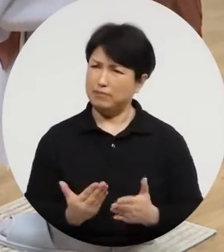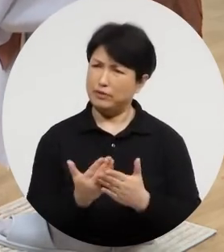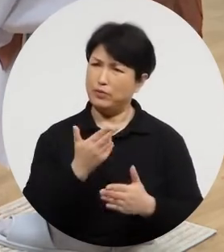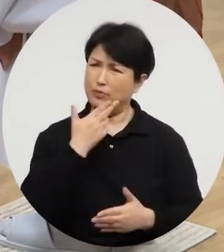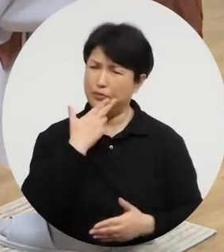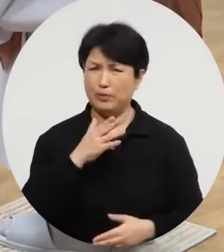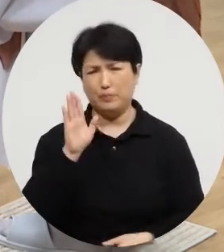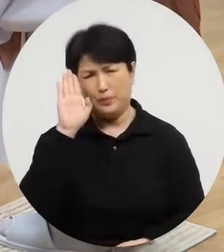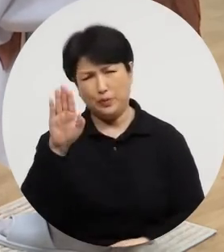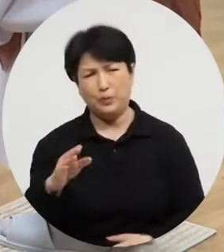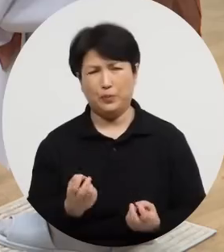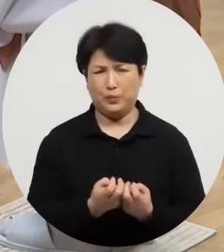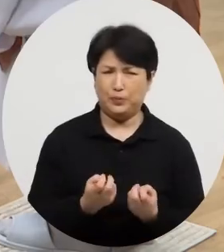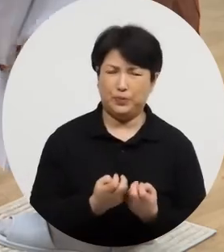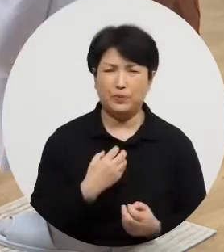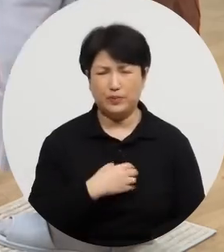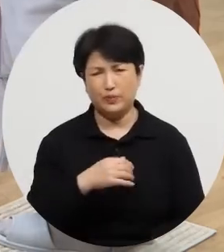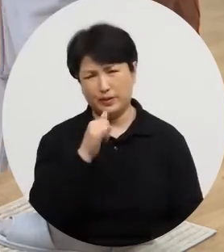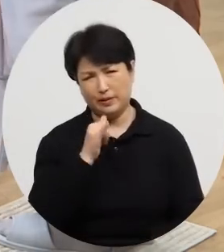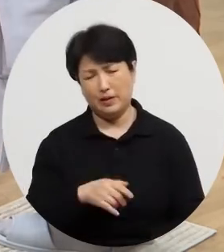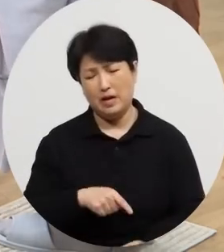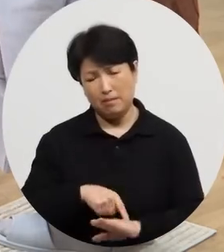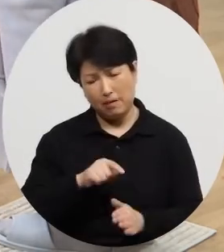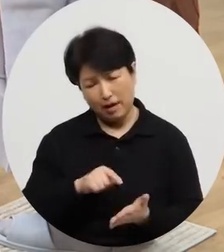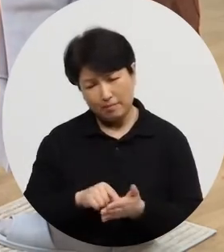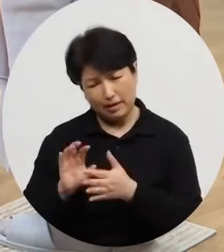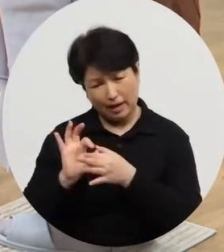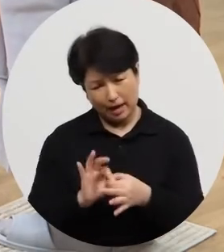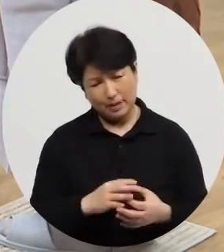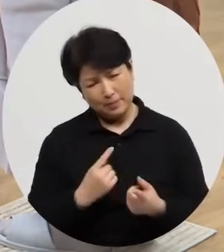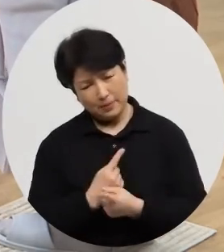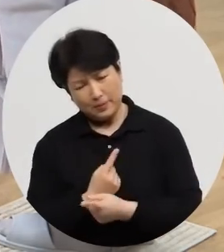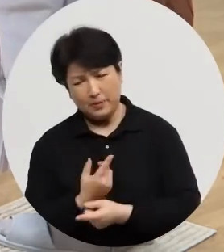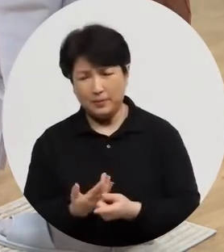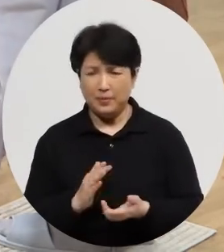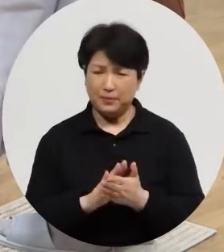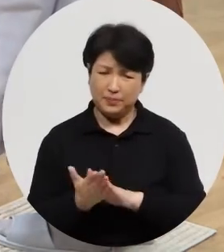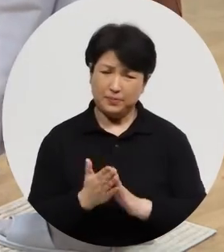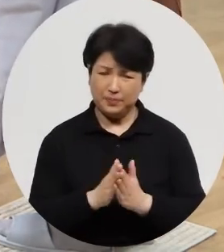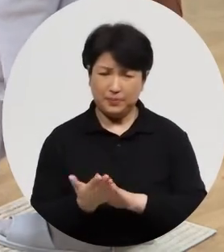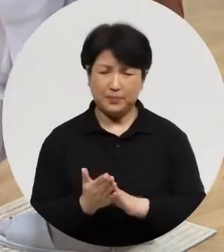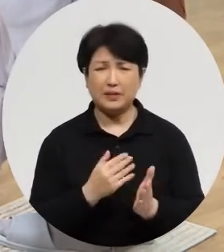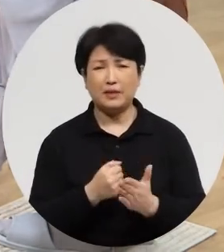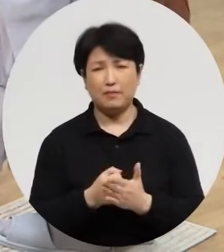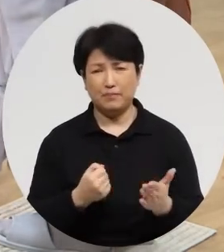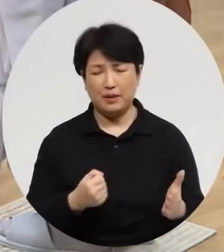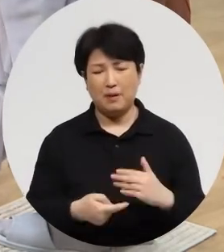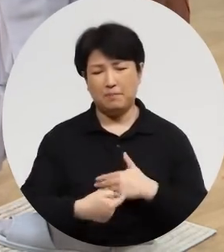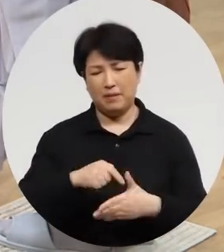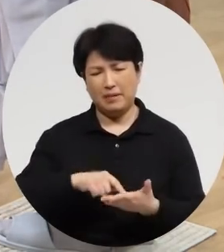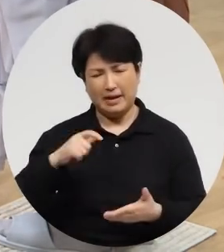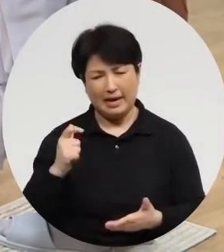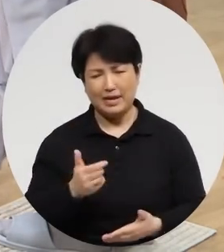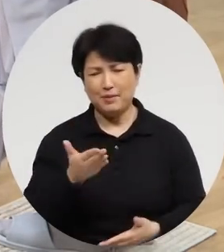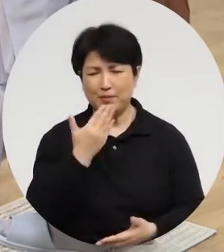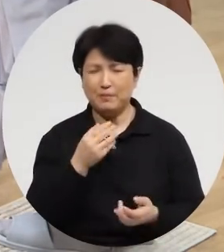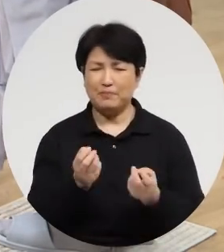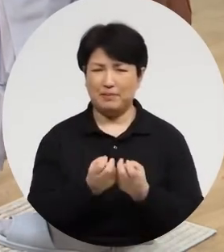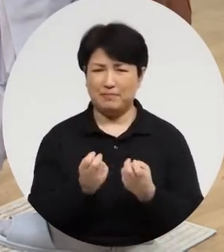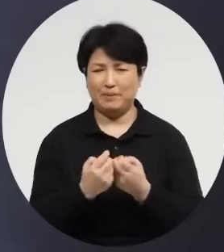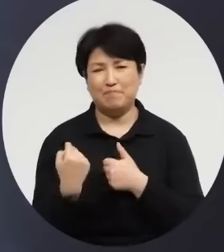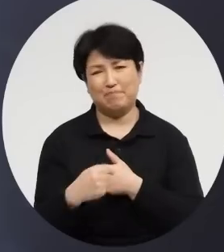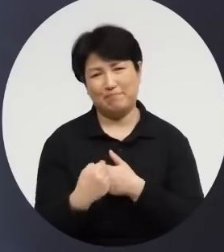미래가 두렵습니다. 스님, 요동치는 마음을 어떻게 마음먹고 살아야 하는지 조언 부탁드립니다.